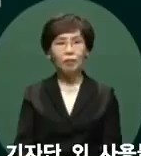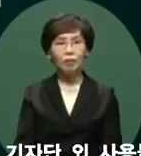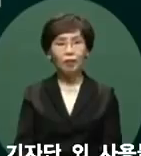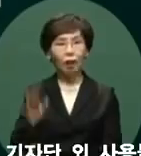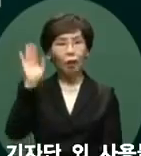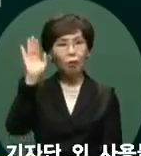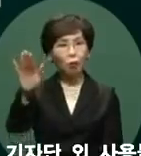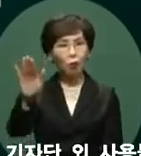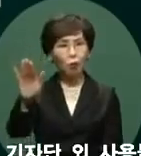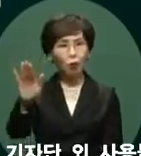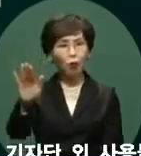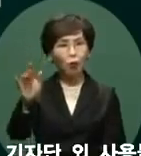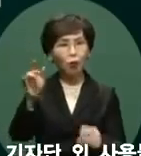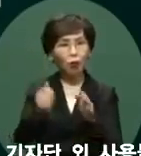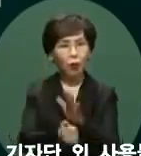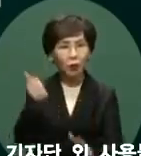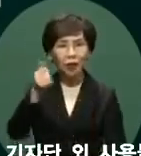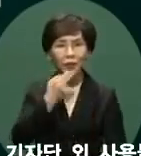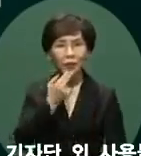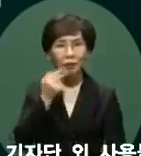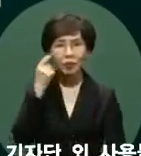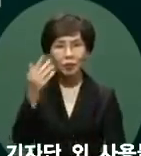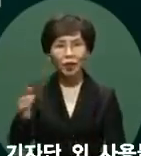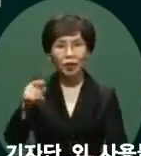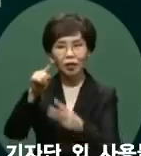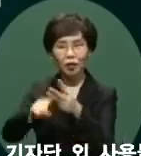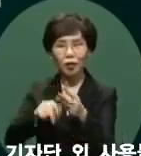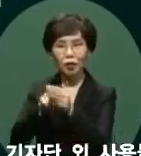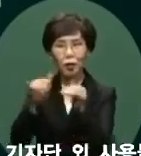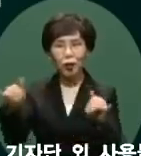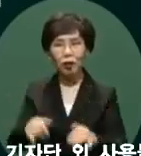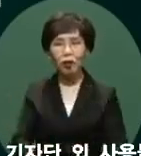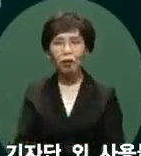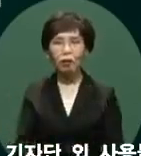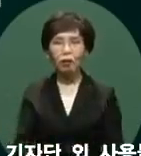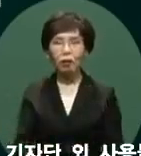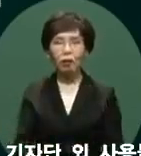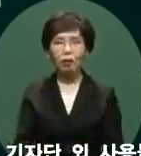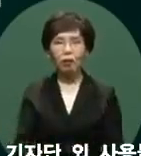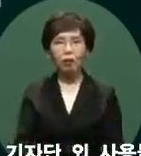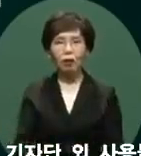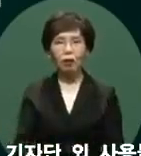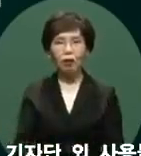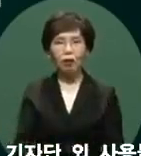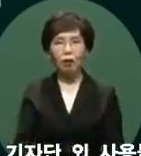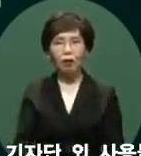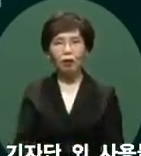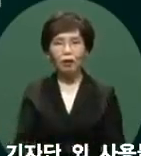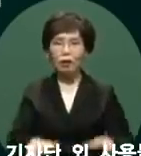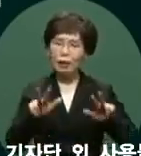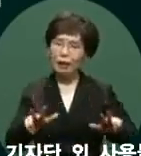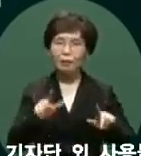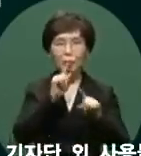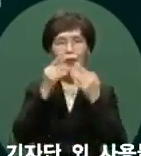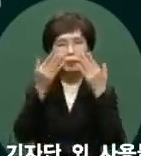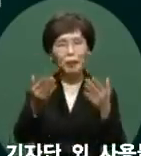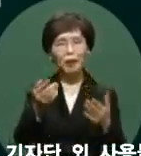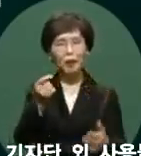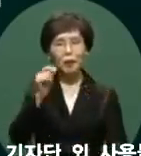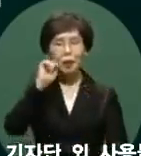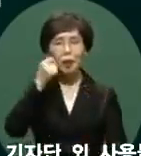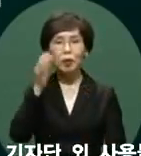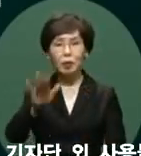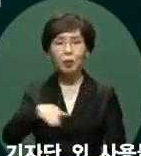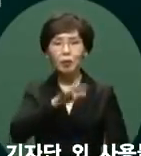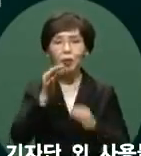앞으로 뭐 더 추진될 가능성이 별로 없으니까 일송 해보니 뭐 이 자리에서 말씀드리긴 뭐하지만 뭐